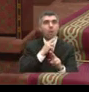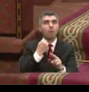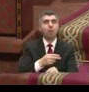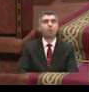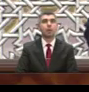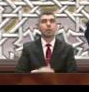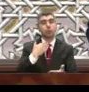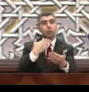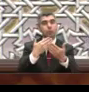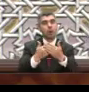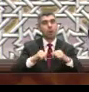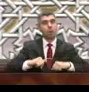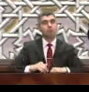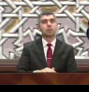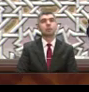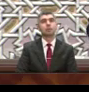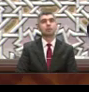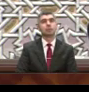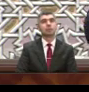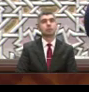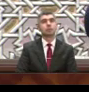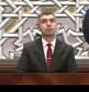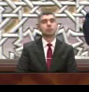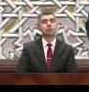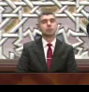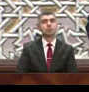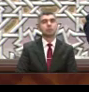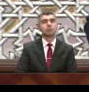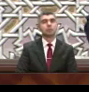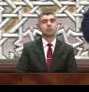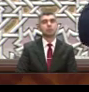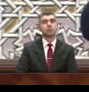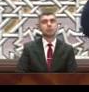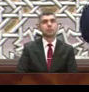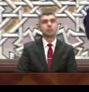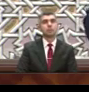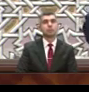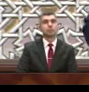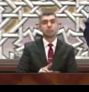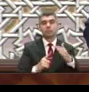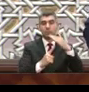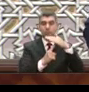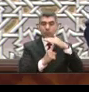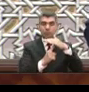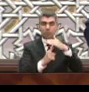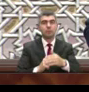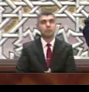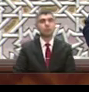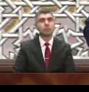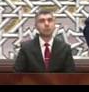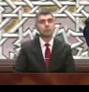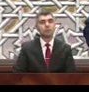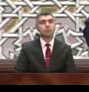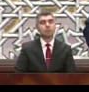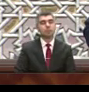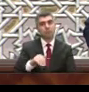شكرا السيد الوزير. نعم نعطيك نقطه نظام. نعم لنقطة النظام السيد النائب عن